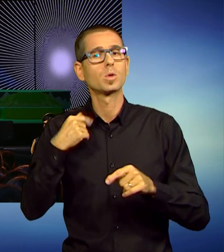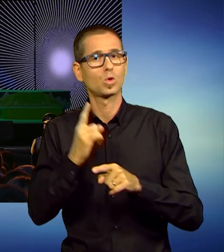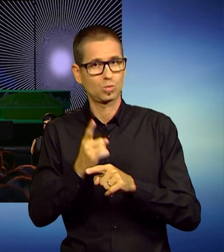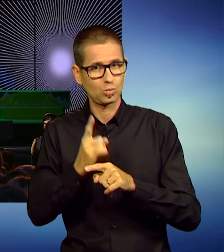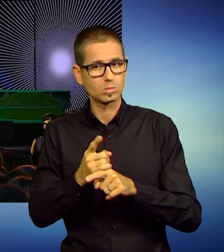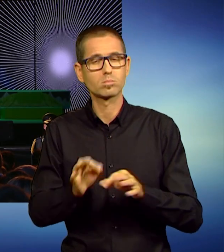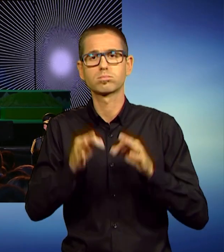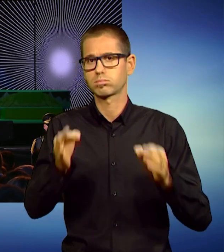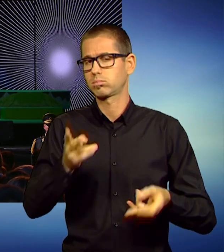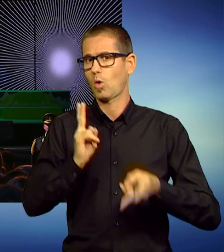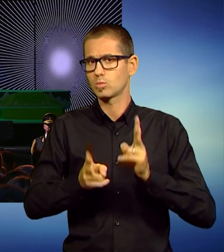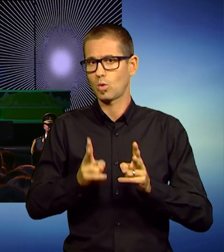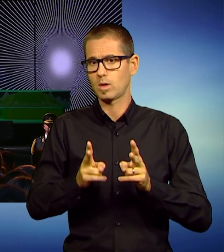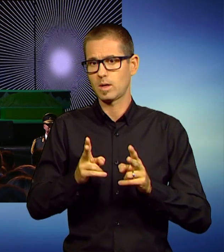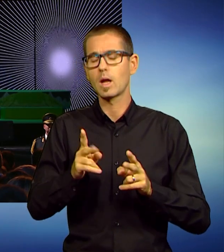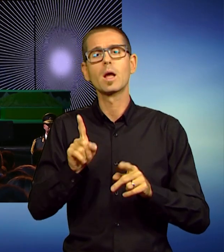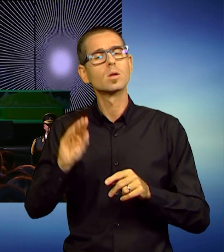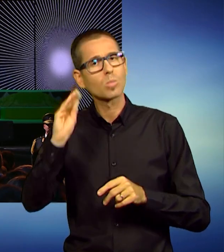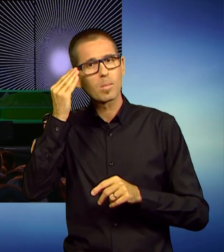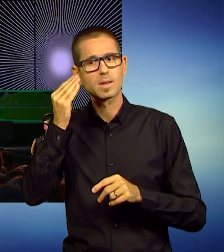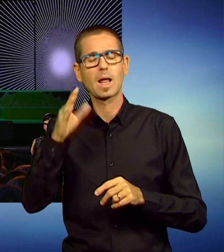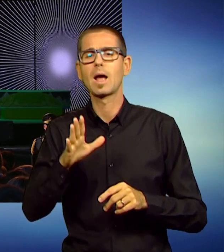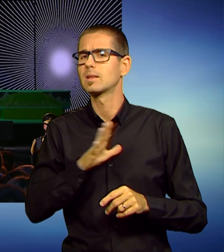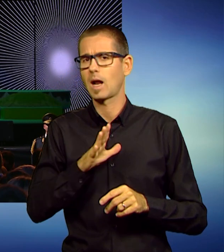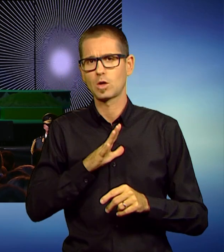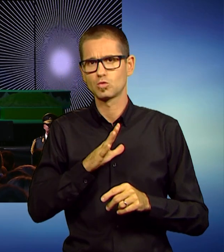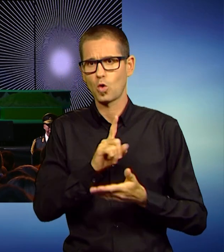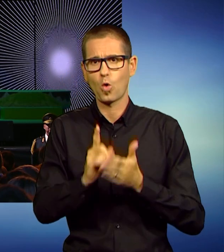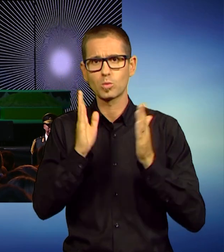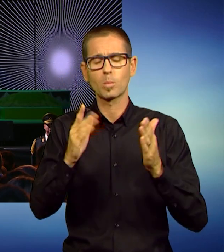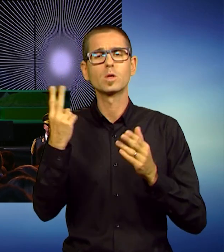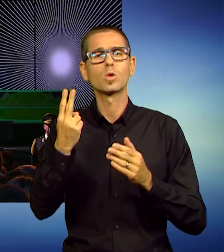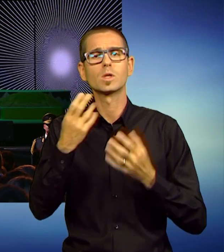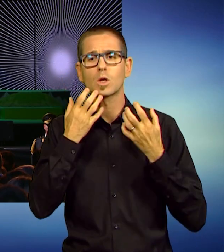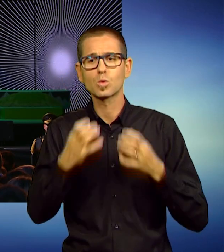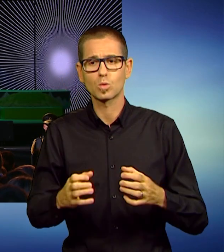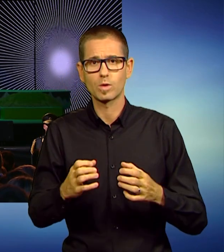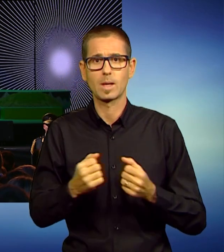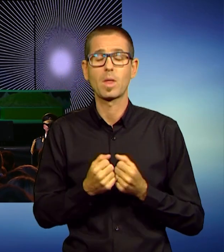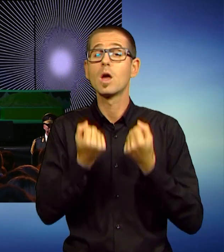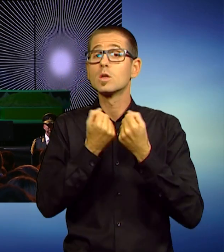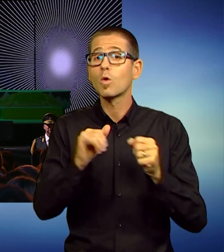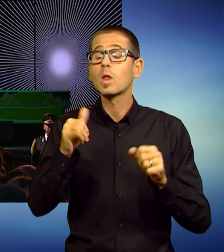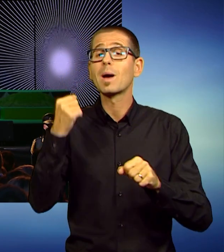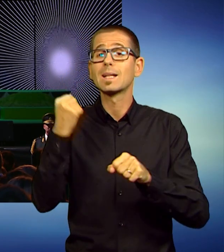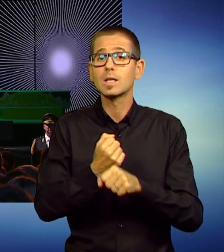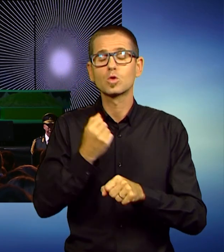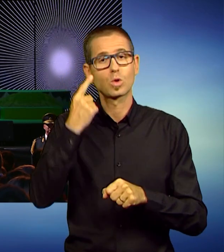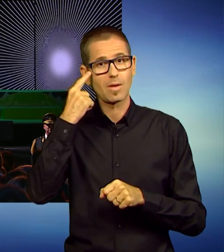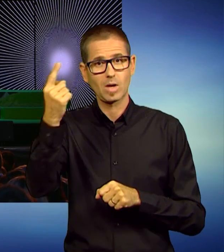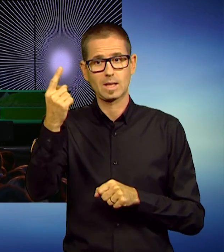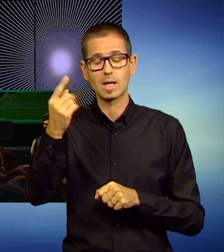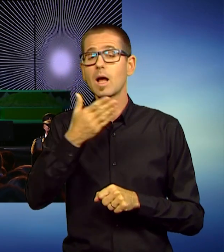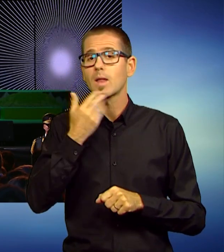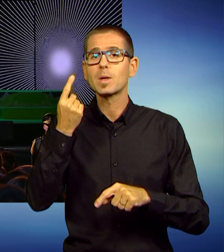ter spomina na tragično obdobje slovenske zgodovine. Svoboda pa je trdno zavedanje, da